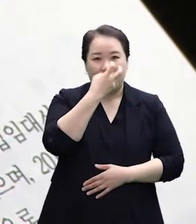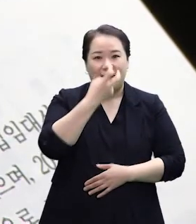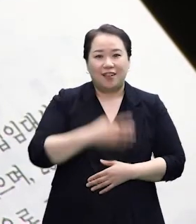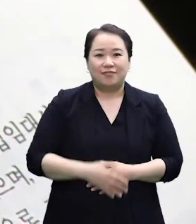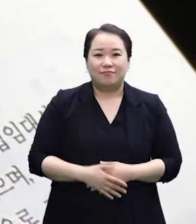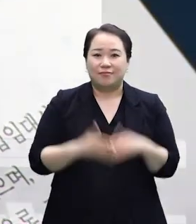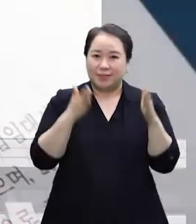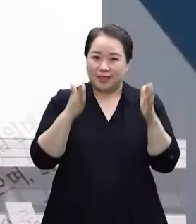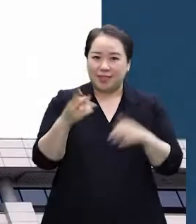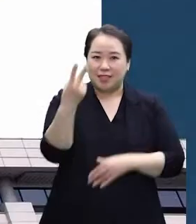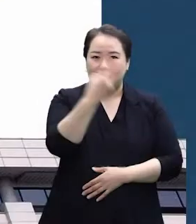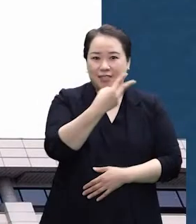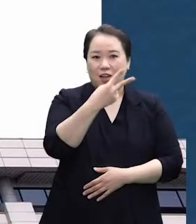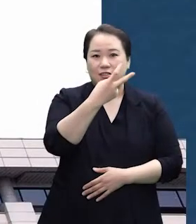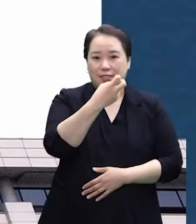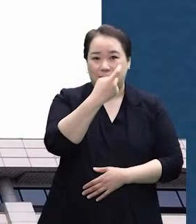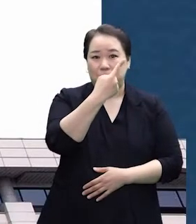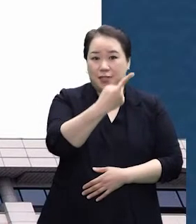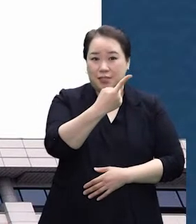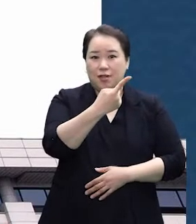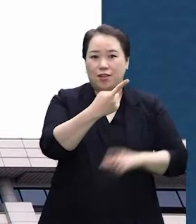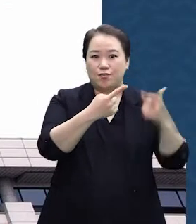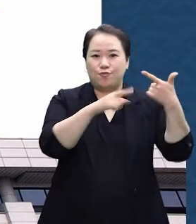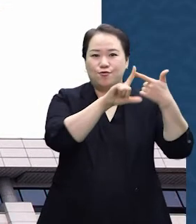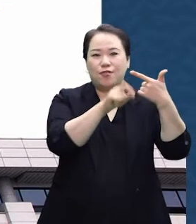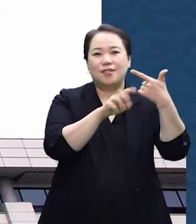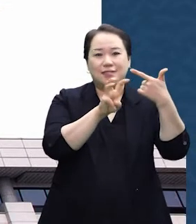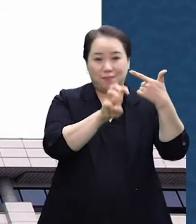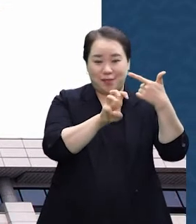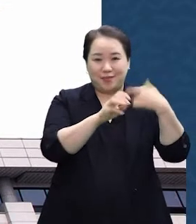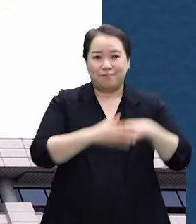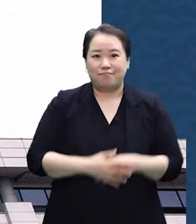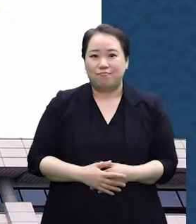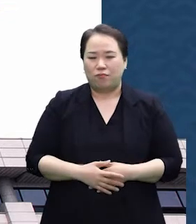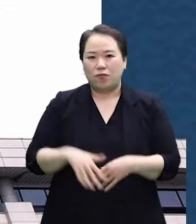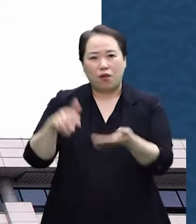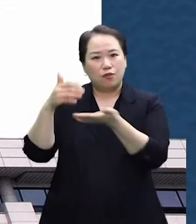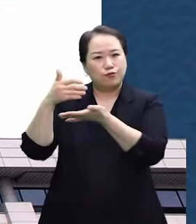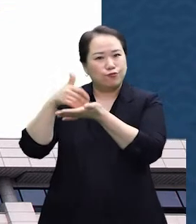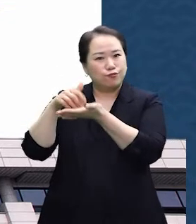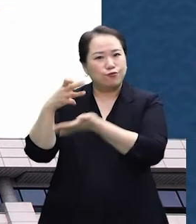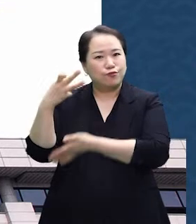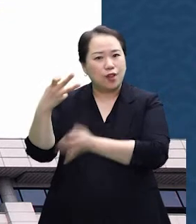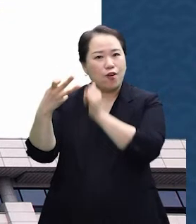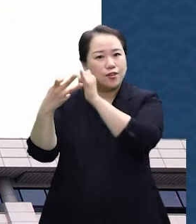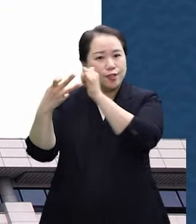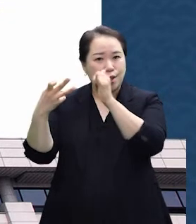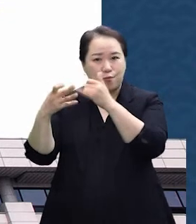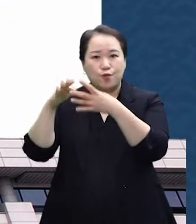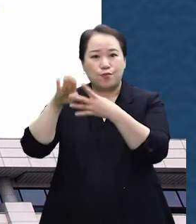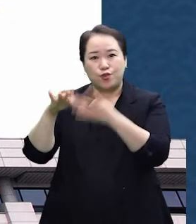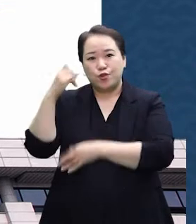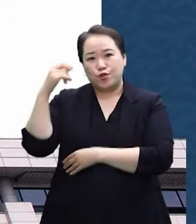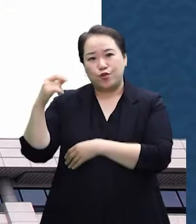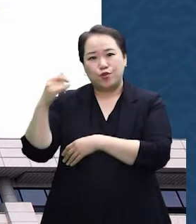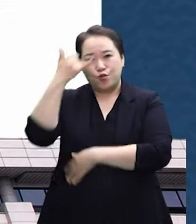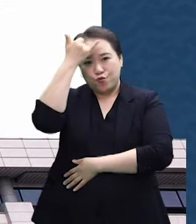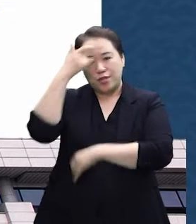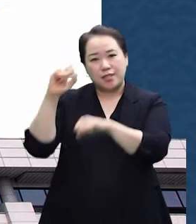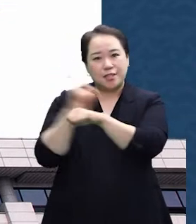됩니다. 임기는 2021년 6월 30일까지입니다. 총 13명으로 구성된